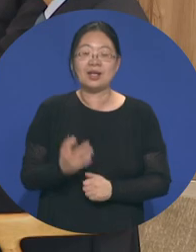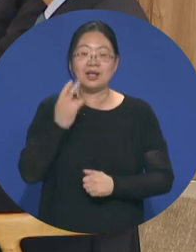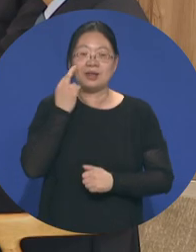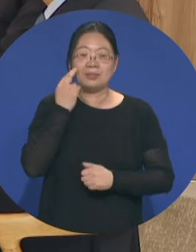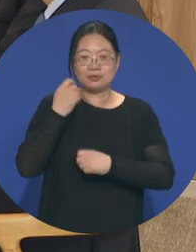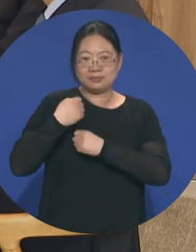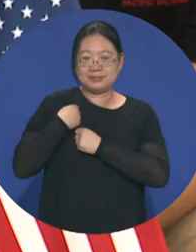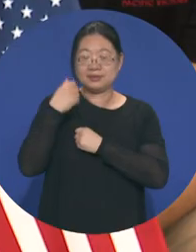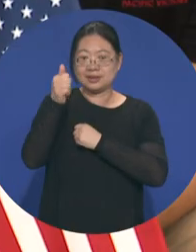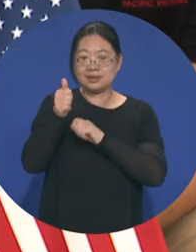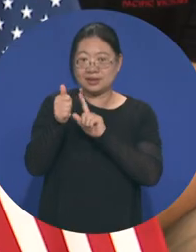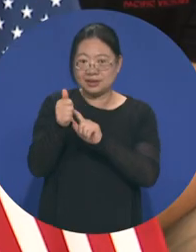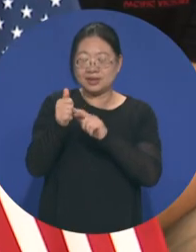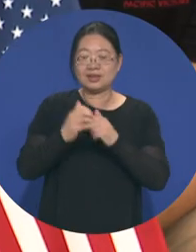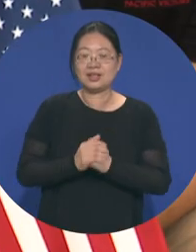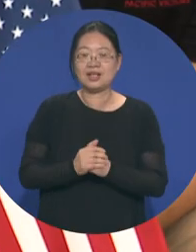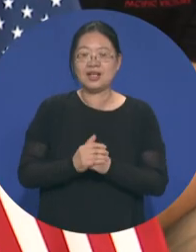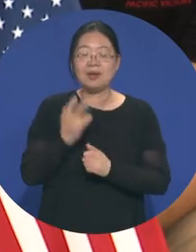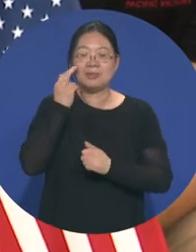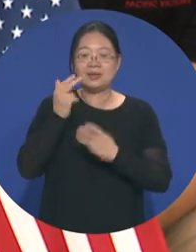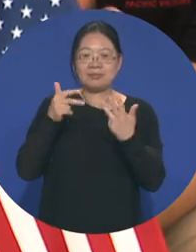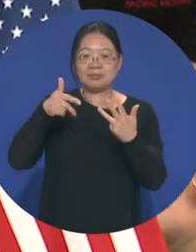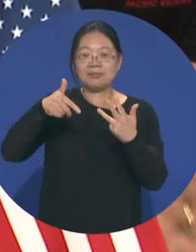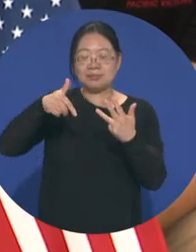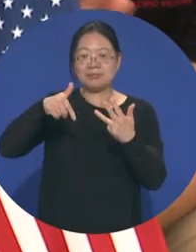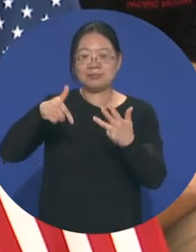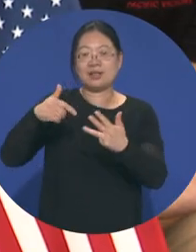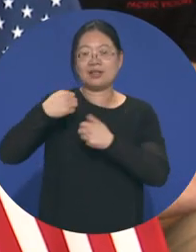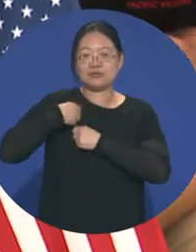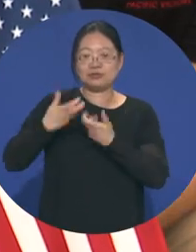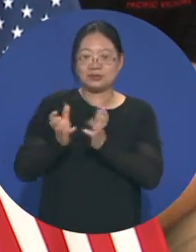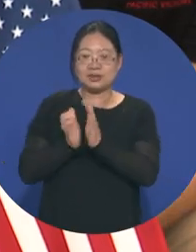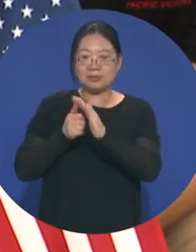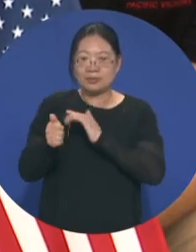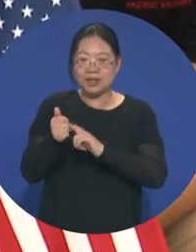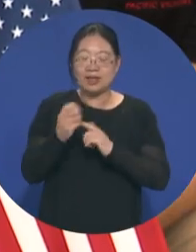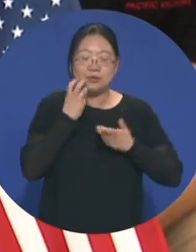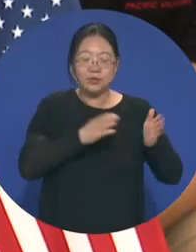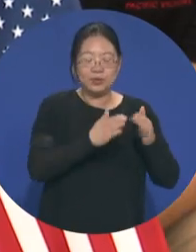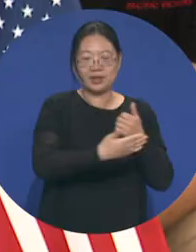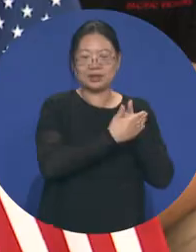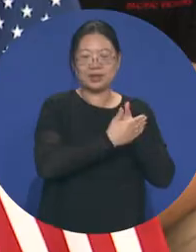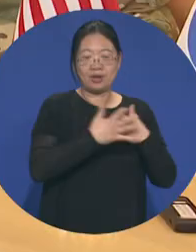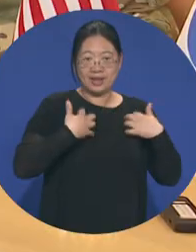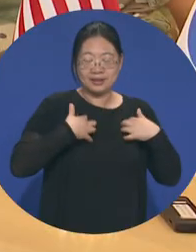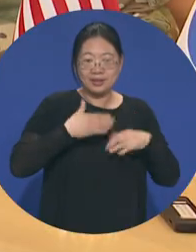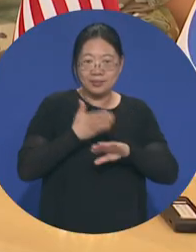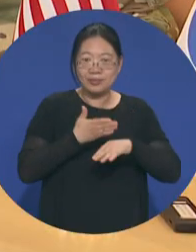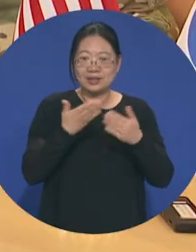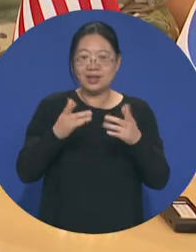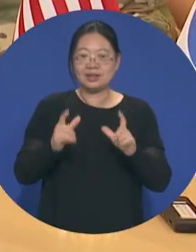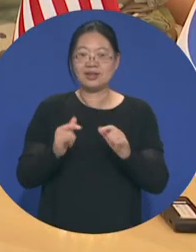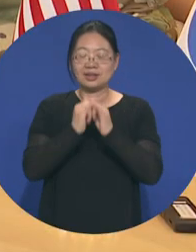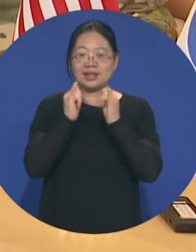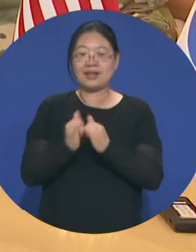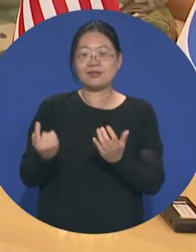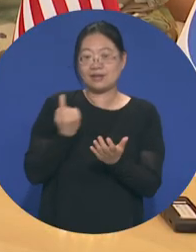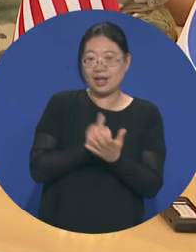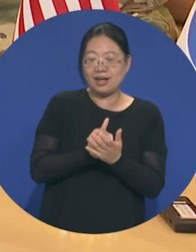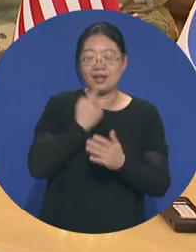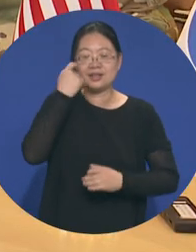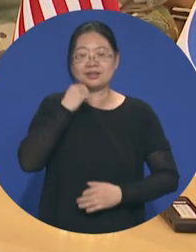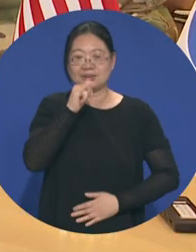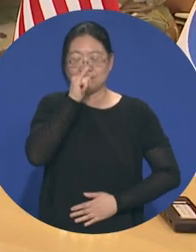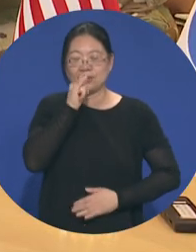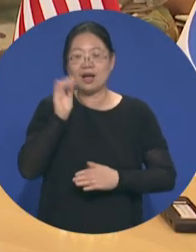대해 크스토 라니 사관 미군을 대표해 경도의 지원과 따뜻한 환영에 감사드린다며 지역사회 원이